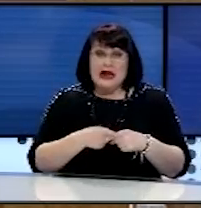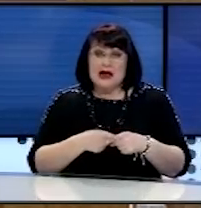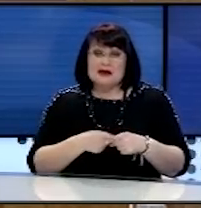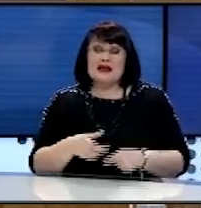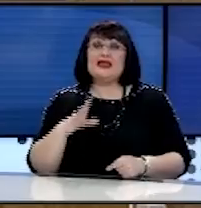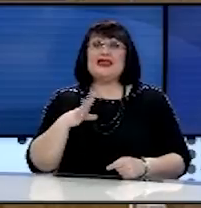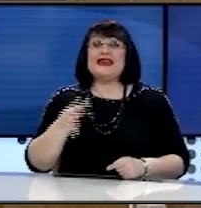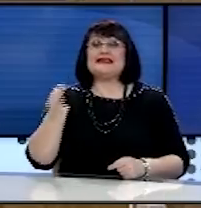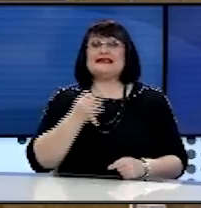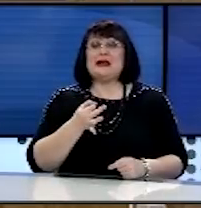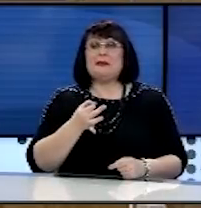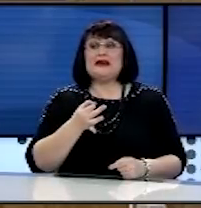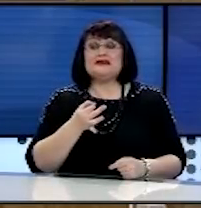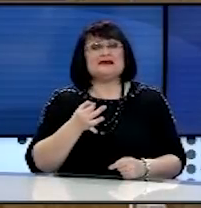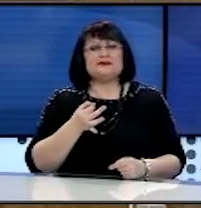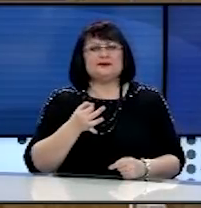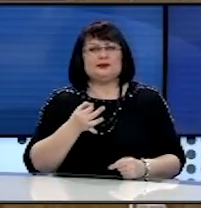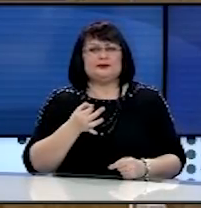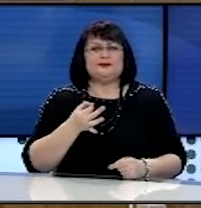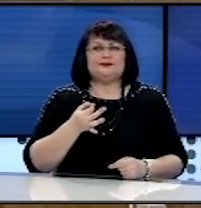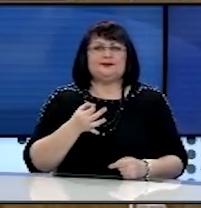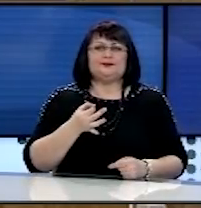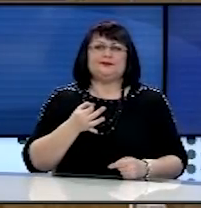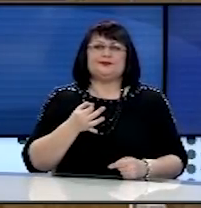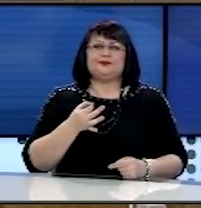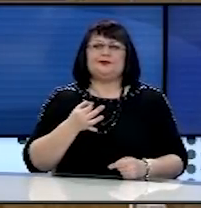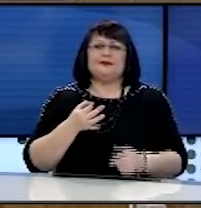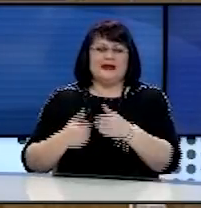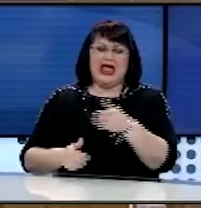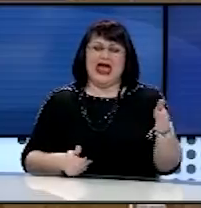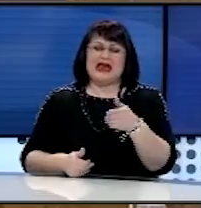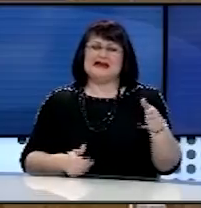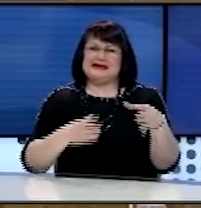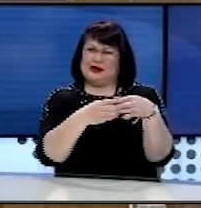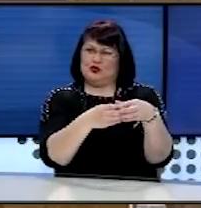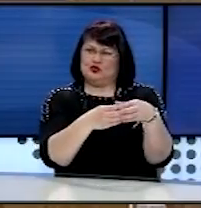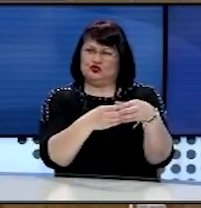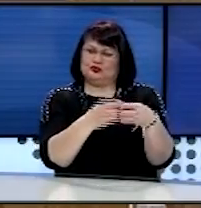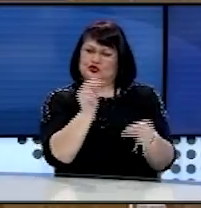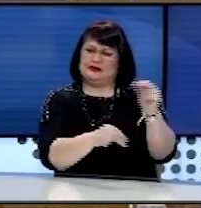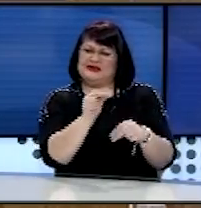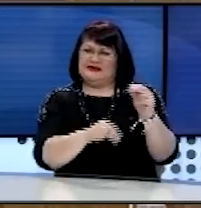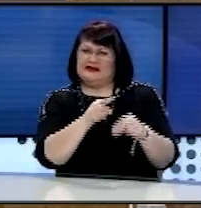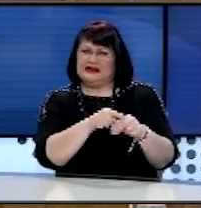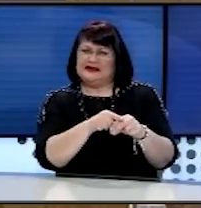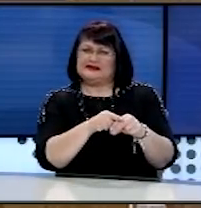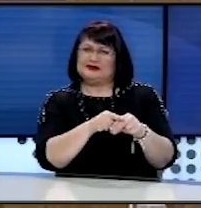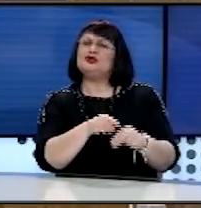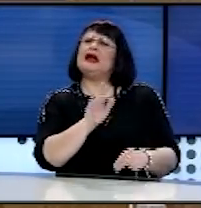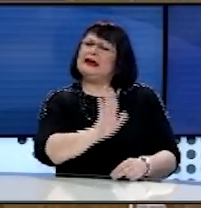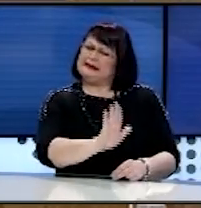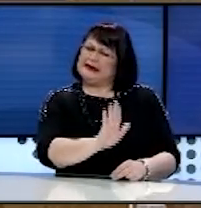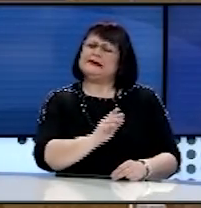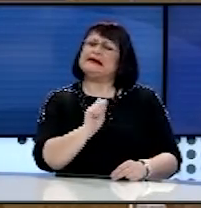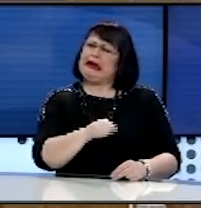αφήσετε και πολύ ξεκρέμαστο ένα προοδευτικό αριστερό σας ακροατήριο, θέλετε απλώς να του χαϊδεύετε λίγο